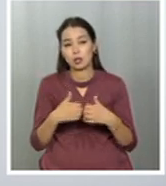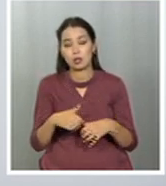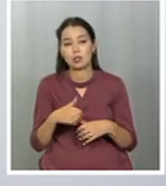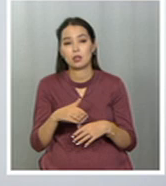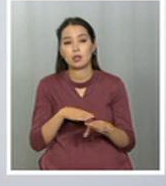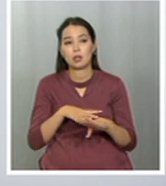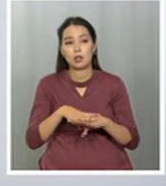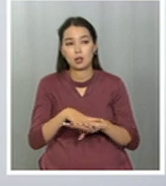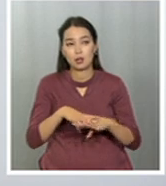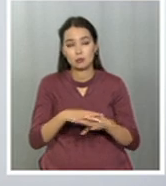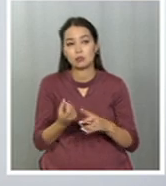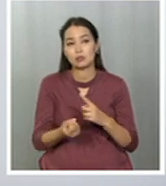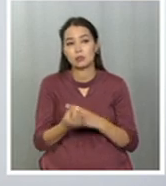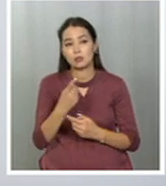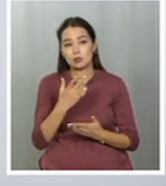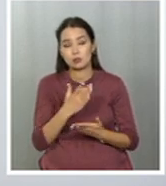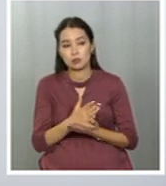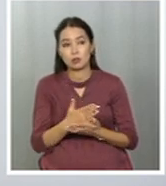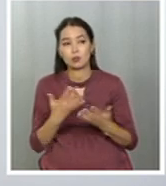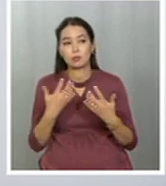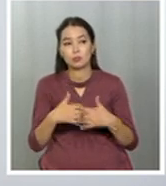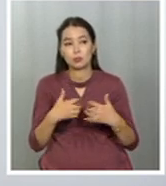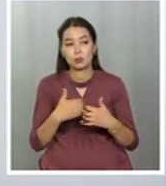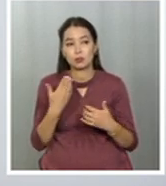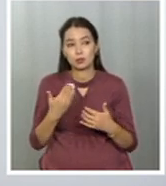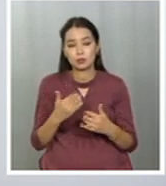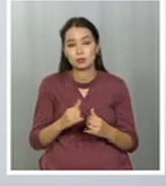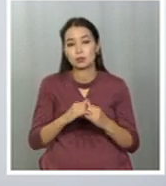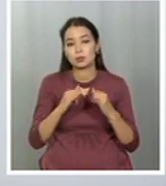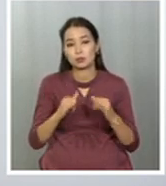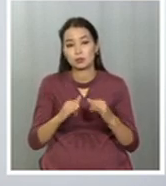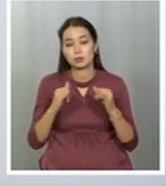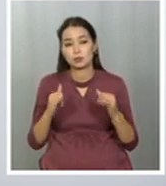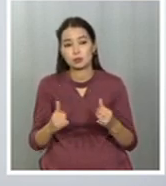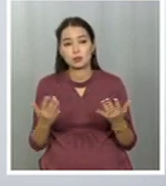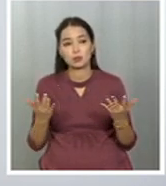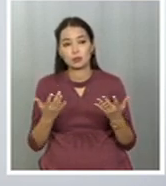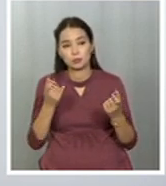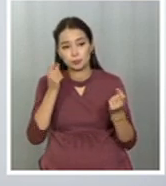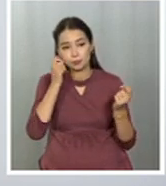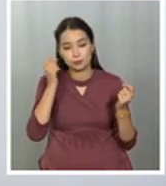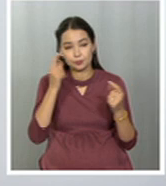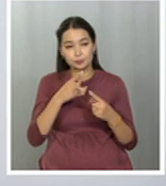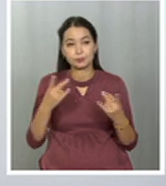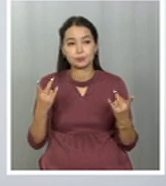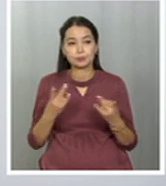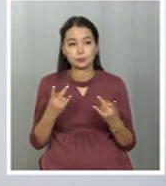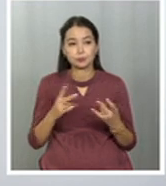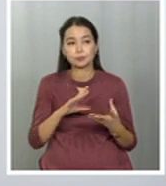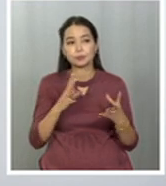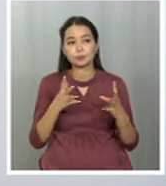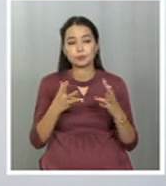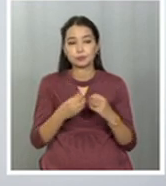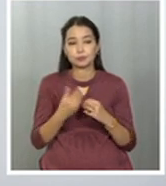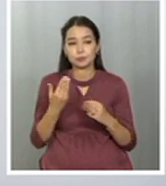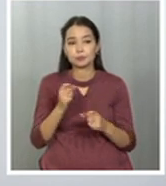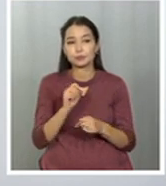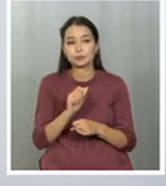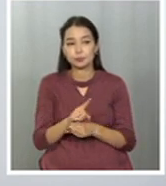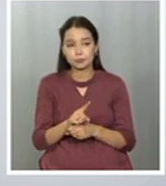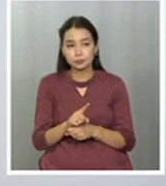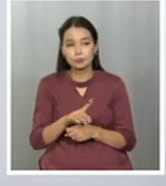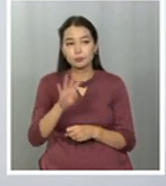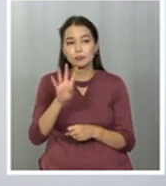прогрессия шығады. Прогрессияның еселігін анықтаңыз. Шарт бойынша ыңғайлысы